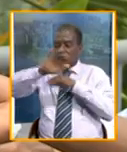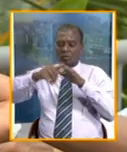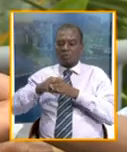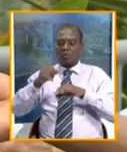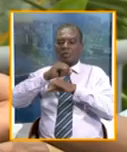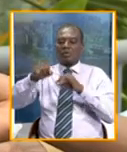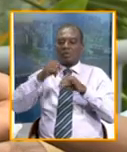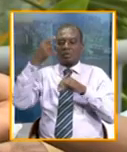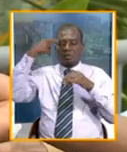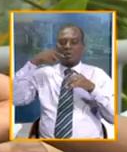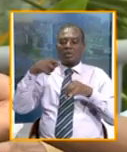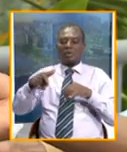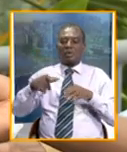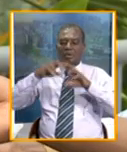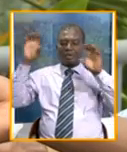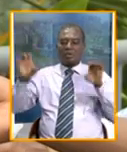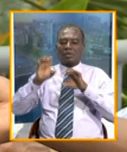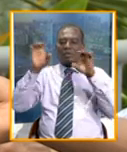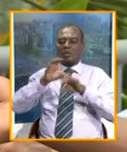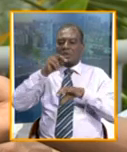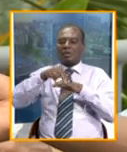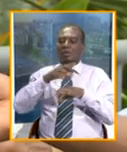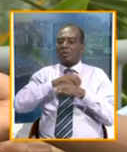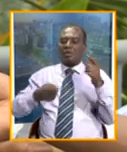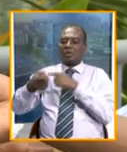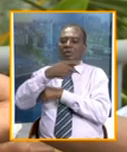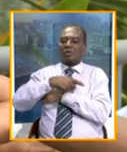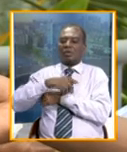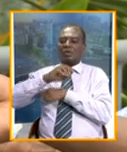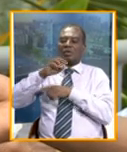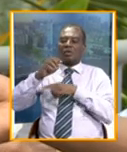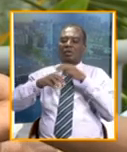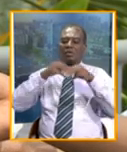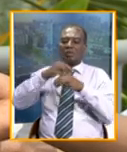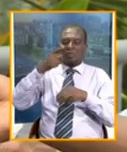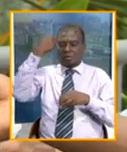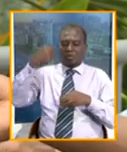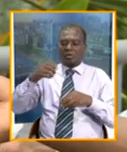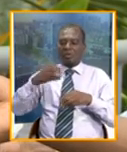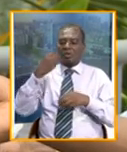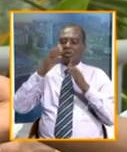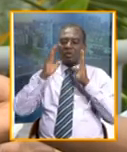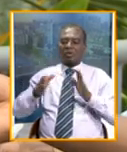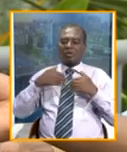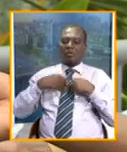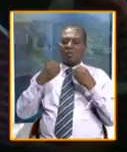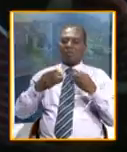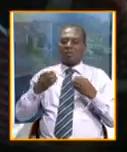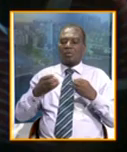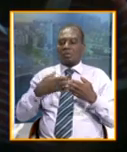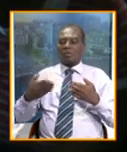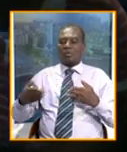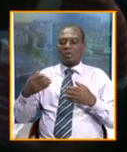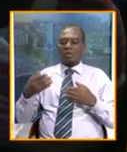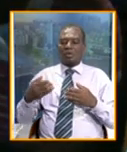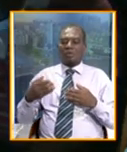structures-là afin d'être là à la célébration de cette journée mondiale des consommateurs, car les consommateurs ont beaucoup de choses à reprocher.